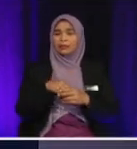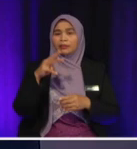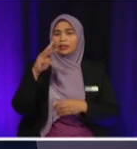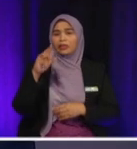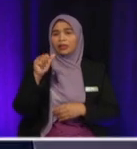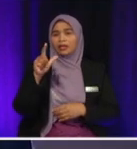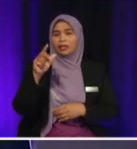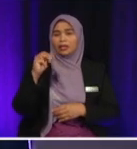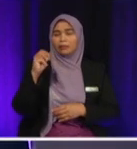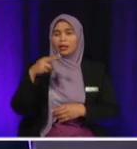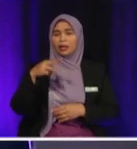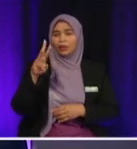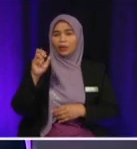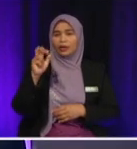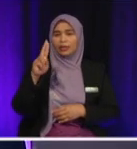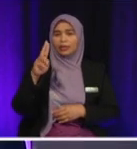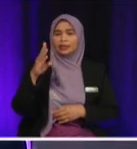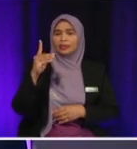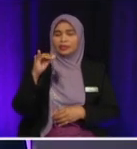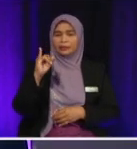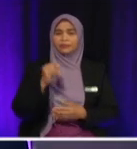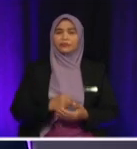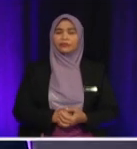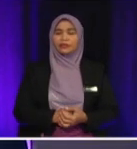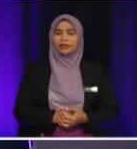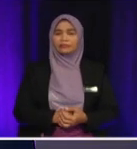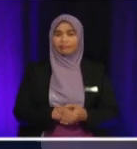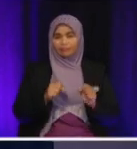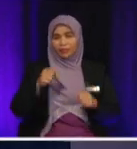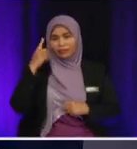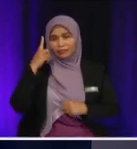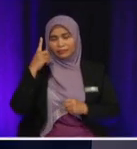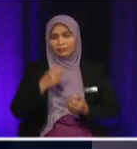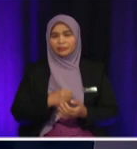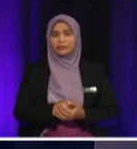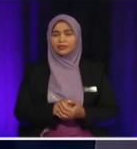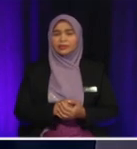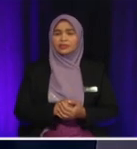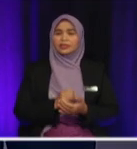Al-Ahkam Sultaniyah. Okey, itu maksud. Okey, boleh faham setakat ini ya? Okey, kita